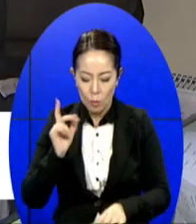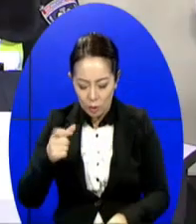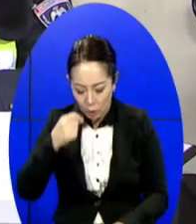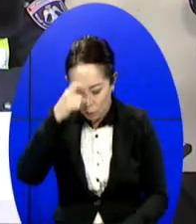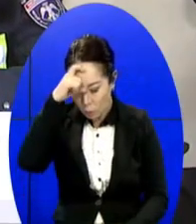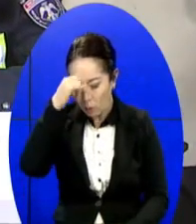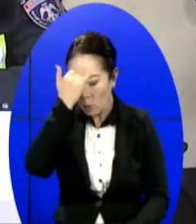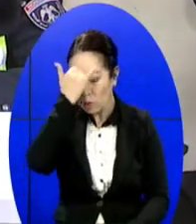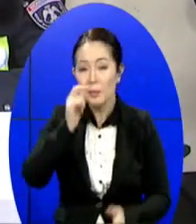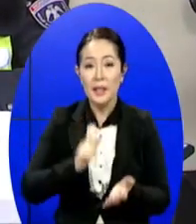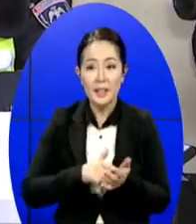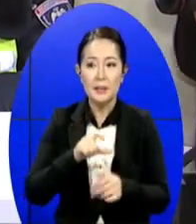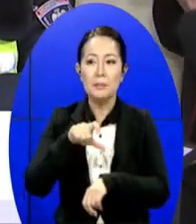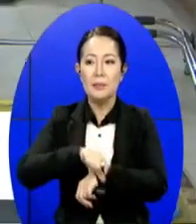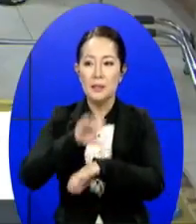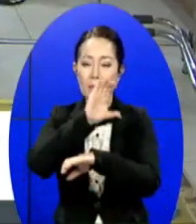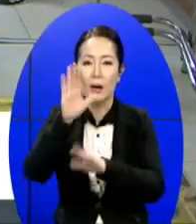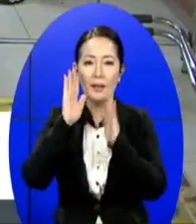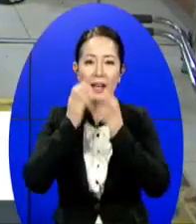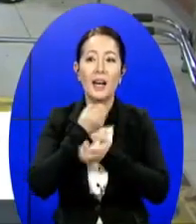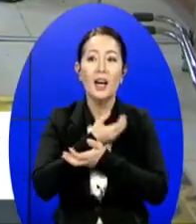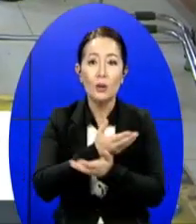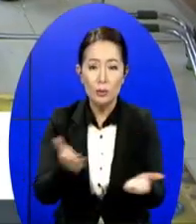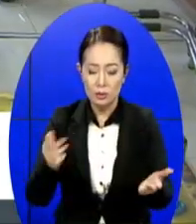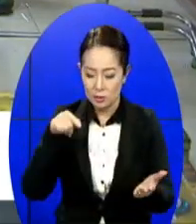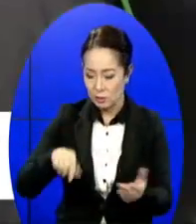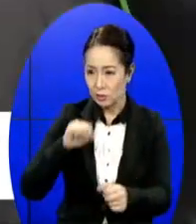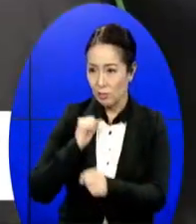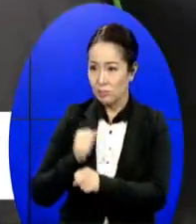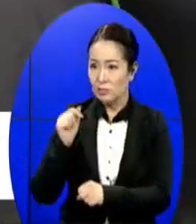хэрэгтэйг мэрэгжлийн байгууллагаас сануулж байна. Мөн эдгээр үйлчлэгээний